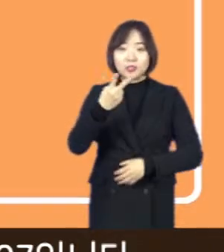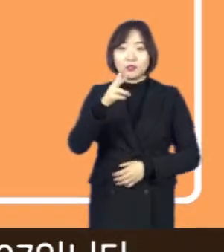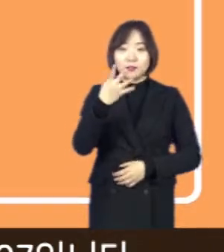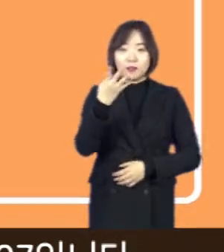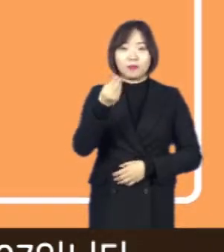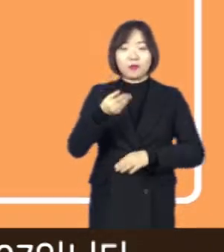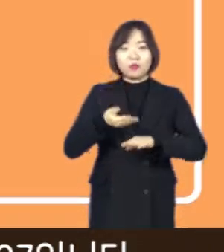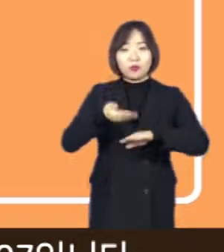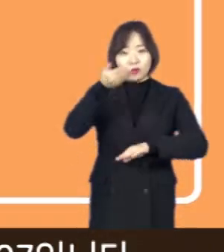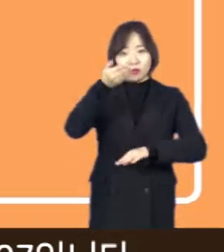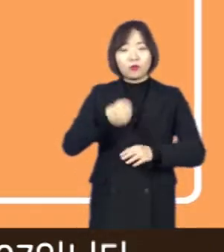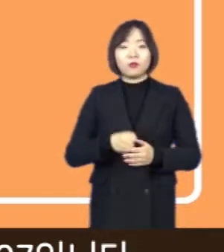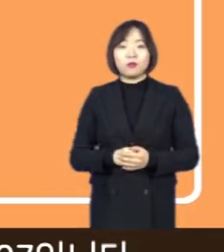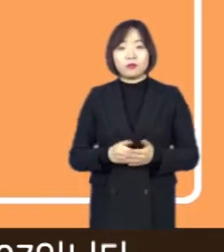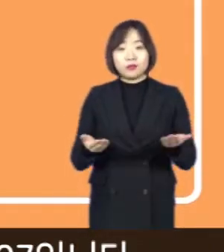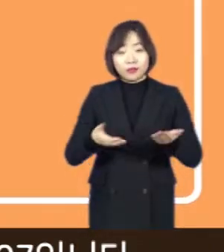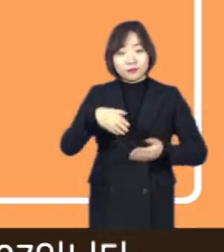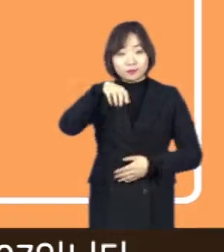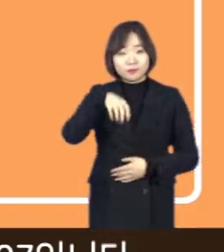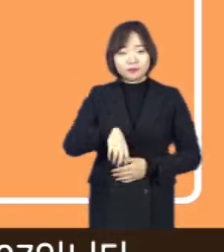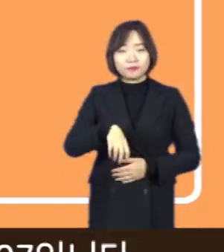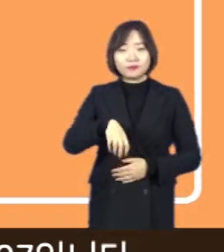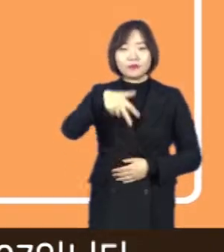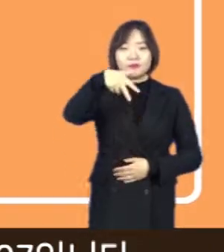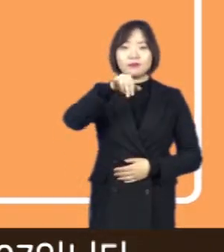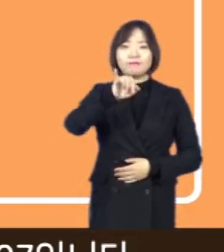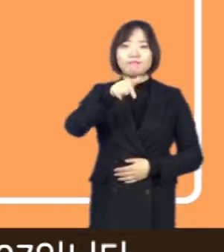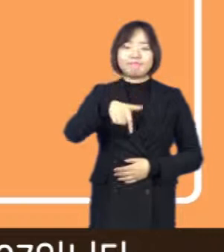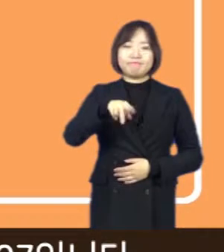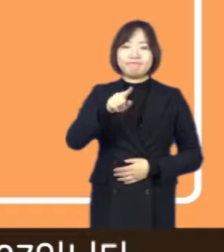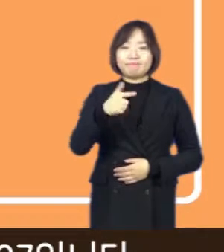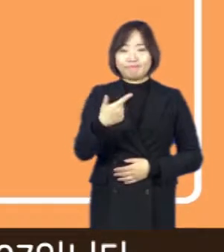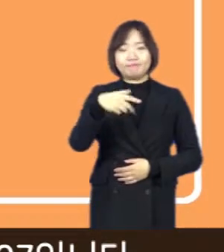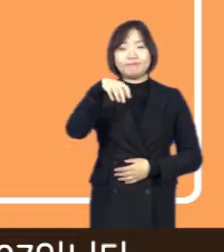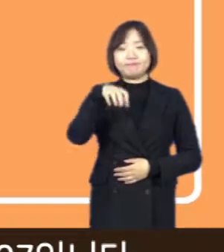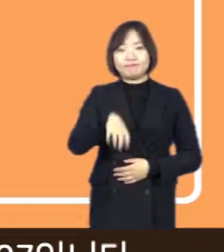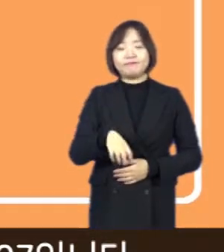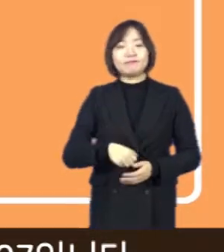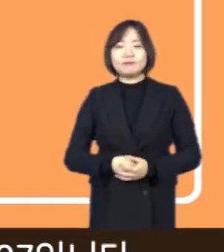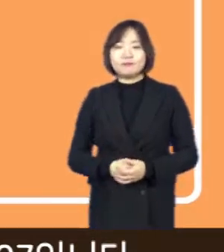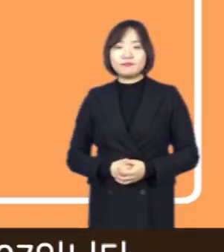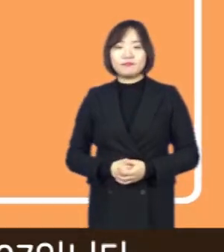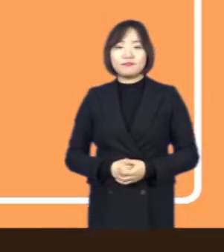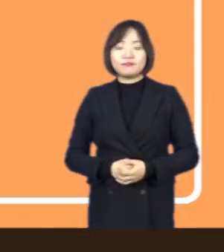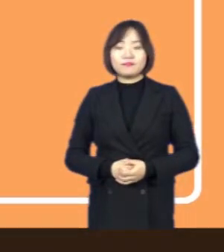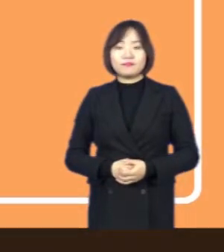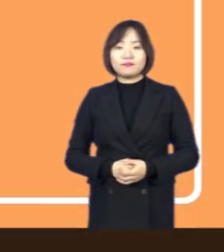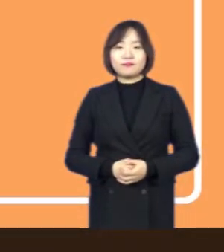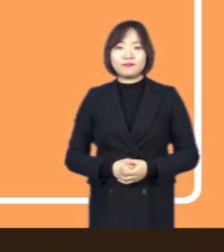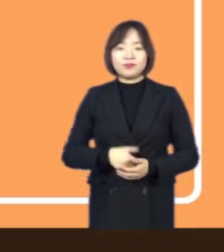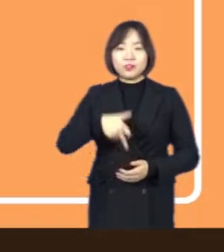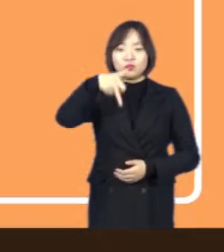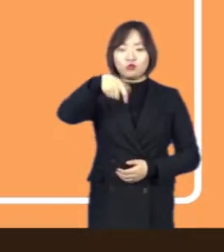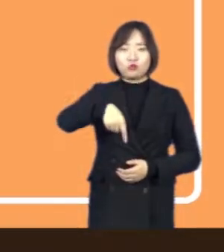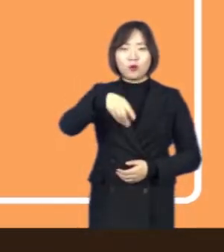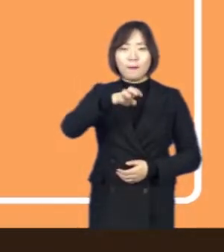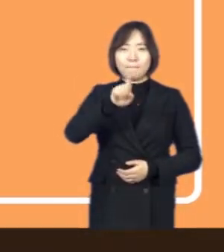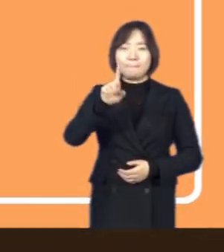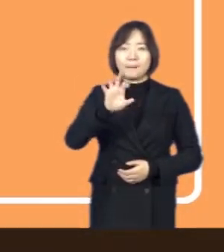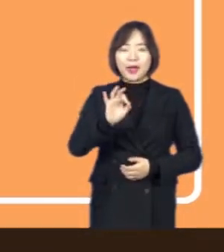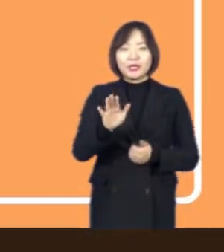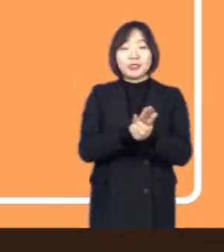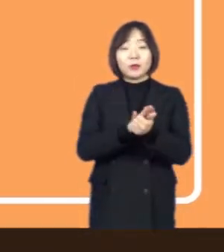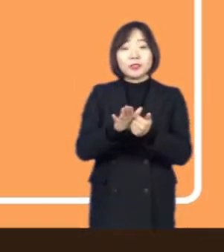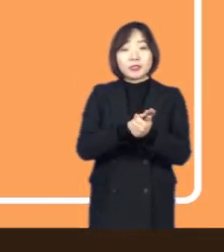2,400만원 이상이며 근무지는 천안시 서북구 직산읍 2공단호로 107입니다. 쿠팡 풀필먼트